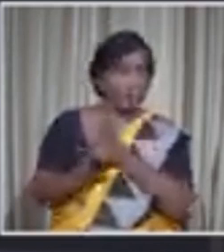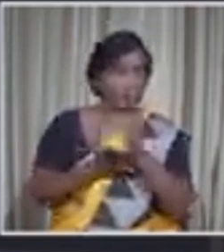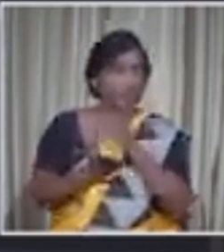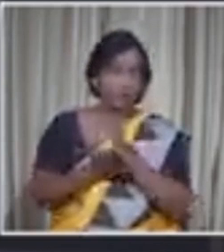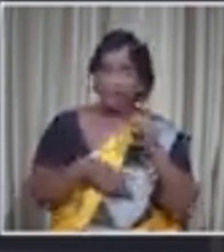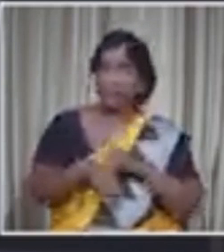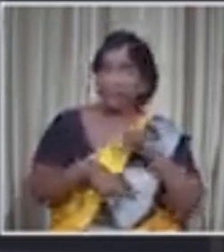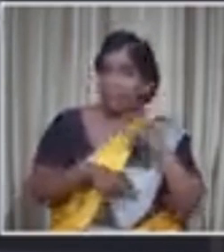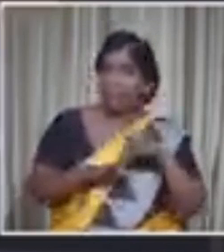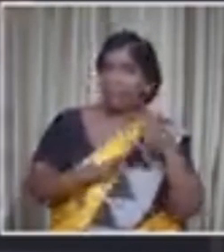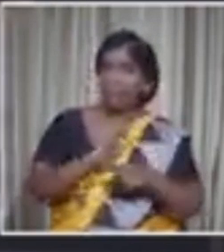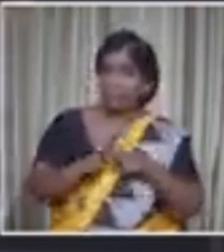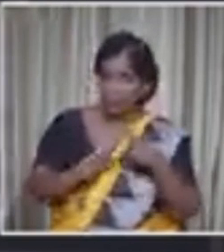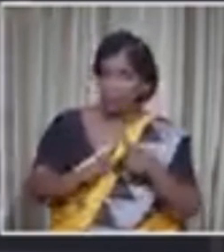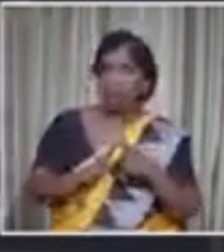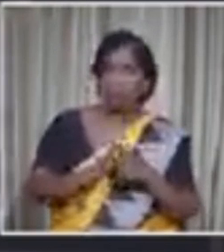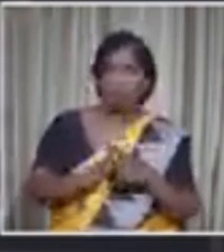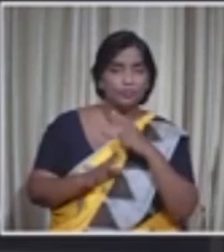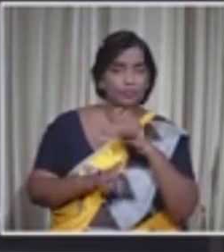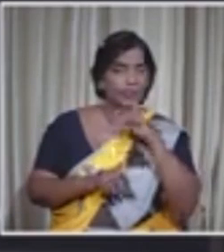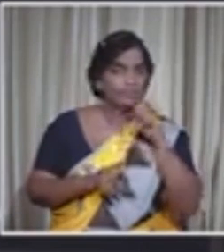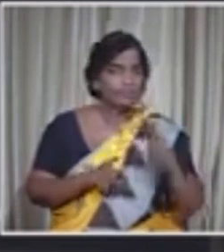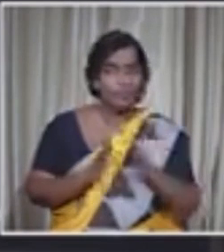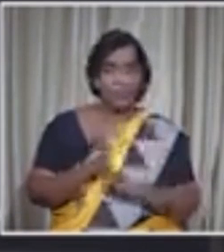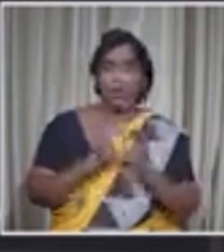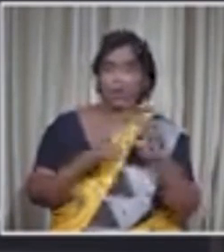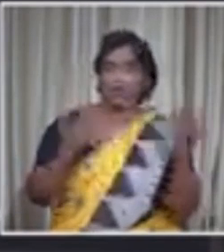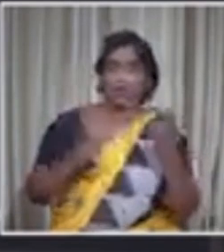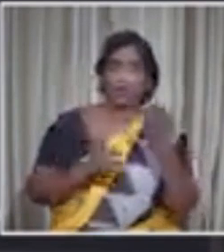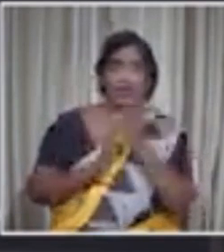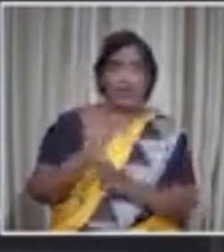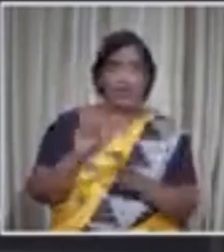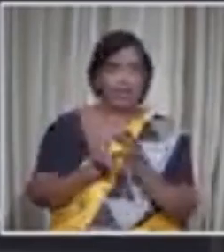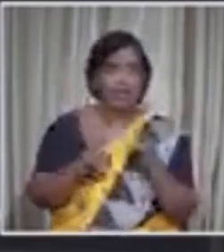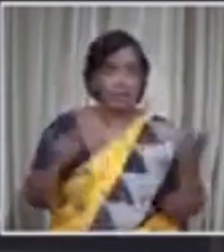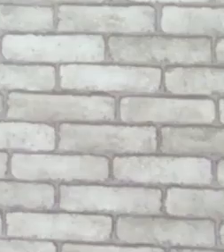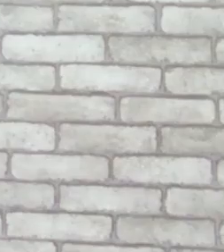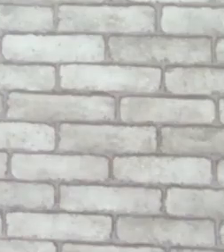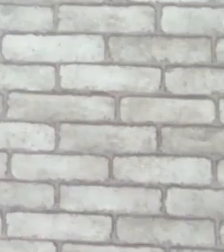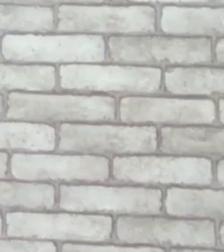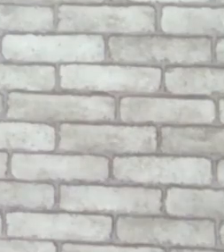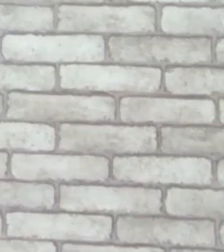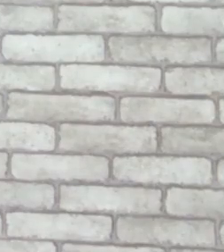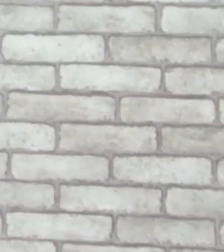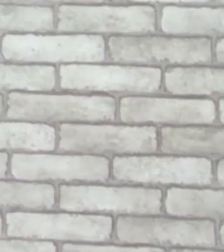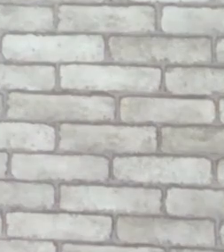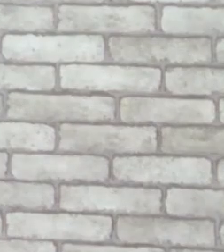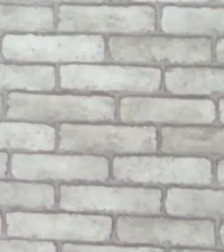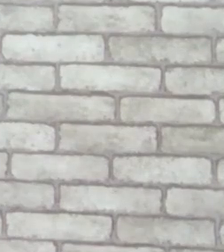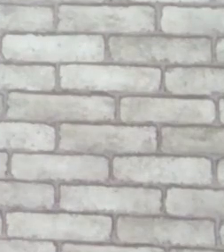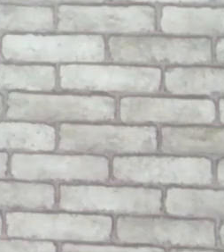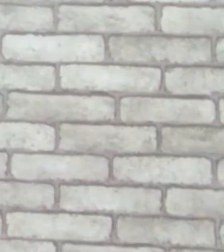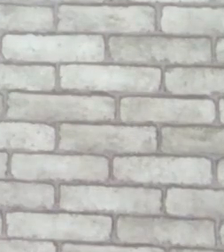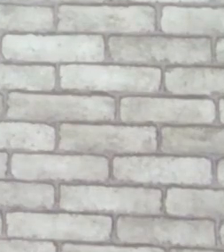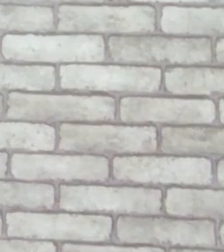அமைச்சர் இல்ல நிதி அமைச்சர் இல்ல என்ன மசூல் அரசாங்கம் நடந்துகிட்டு இருக்கீங்க இது அரசாங்கமா இது அரசாங்கமா அதுக்கப்புறம் வந்து சிவஞானம் ஸ்ரீதரன் அவர்கள்